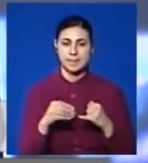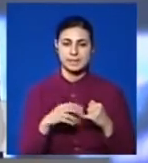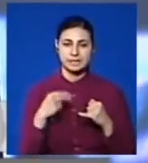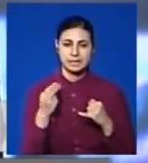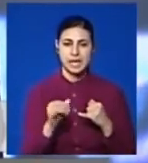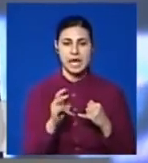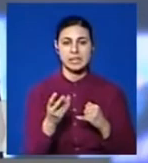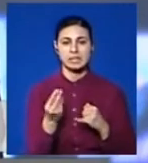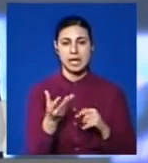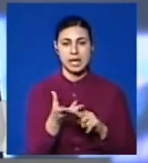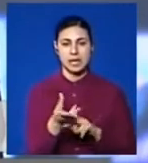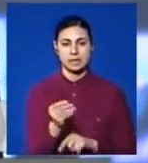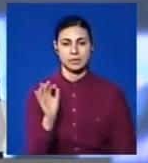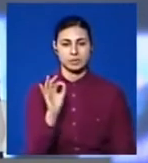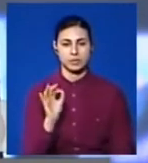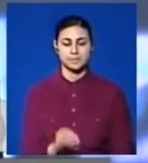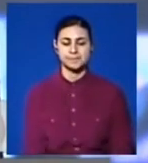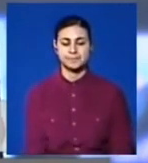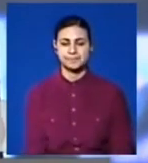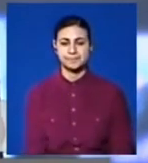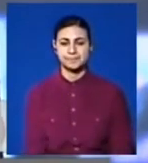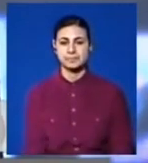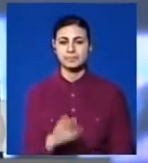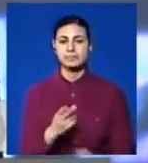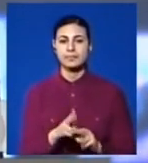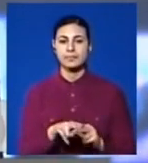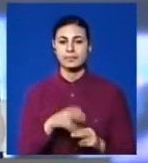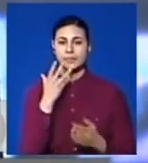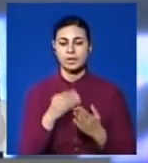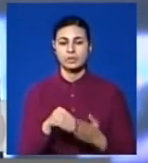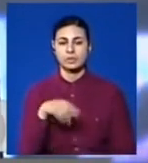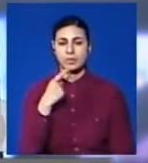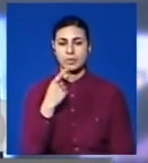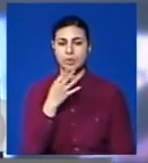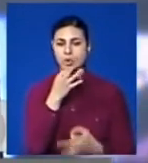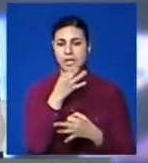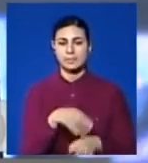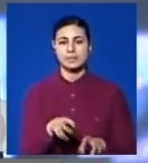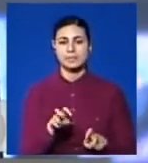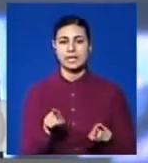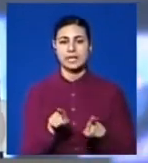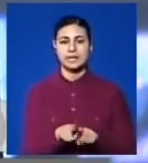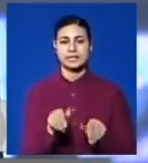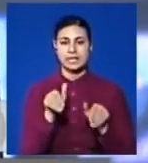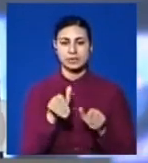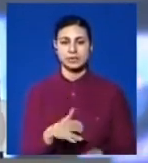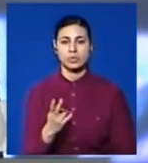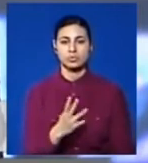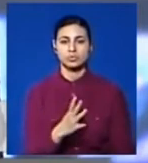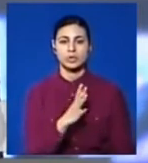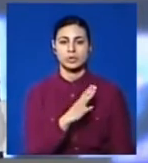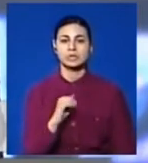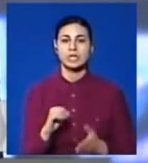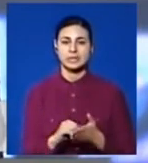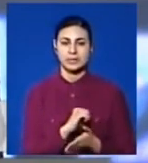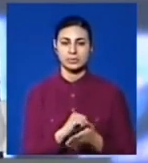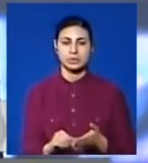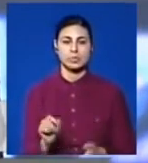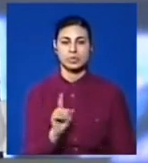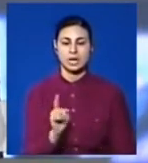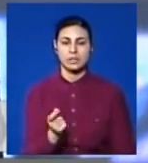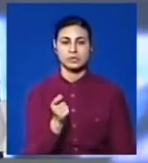თანხის გადაცემის თაობაზე. Ამიტომ ჩვენ ვლაპარაკობთ ერთმანეთს, ნებისმიერი ესეთი გადაწყვეტილება უნდა იყოს დასაბუთებული,